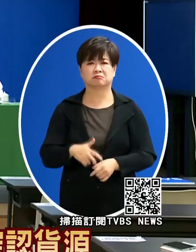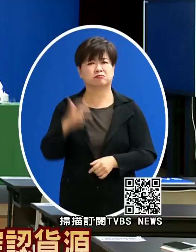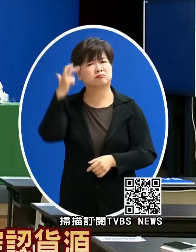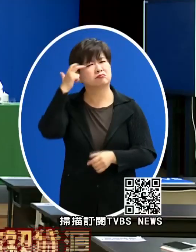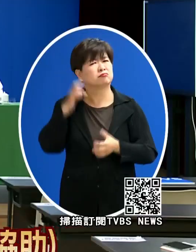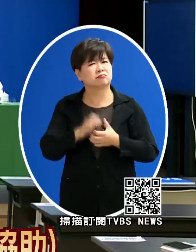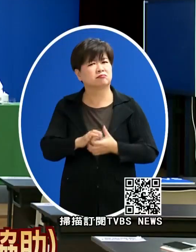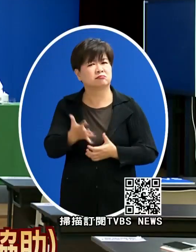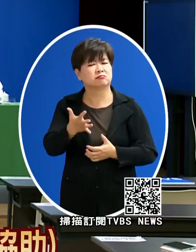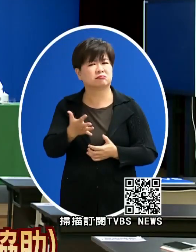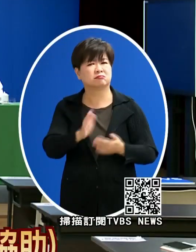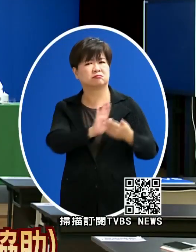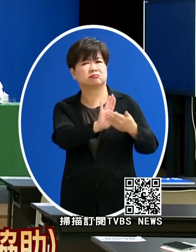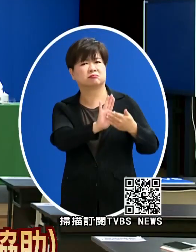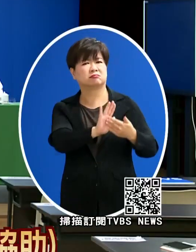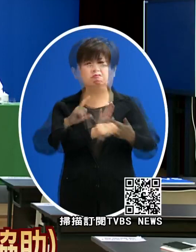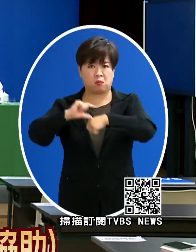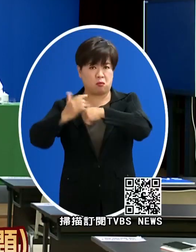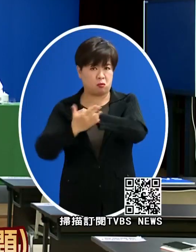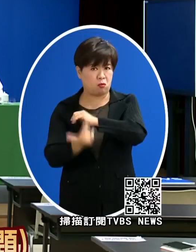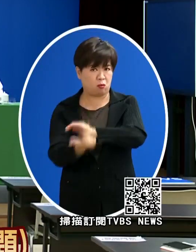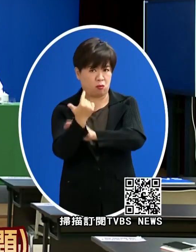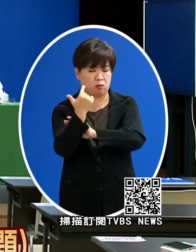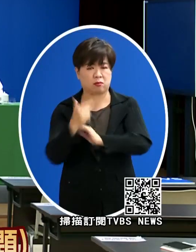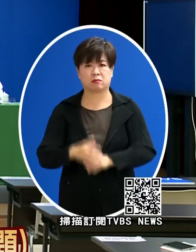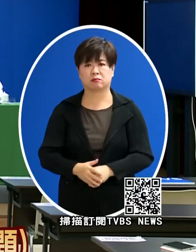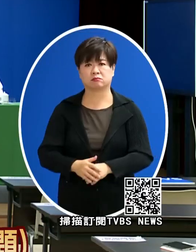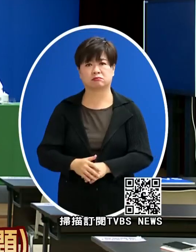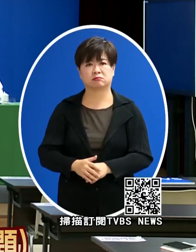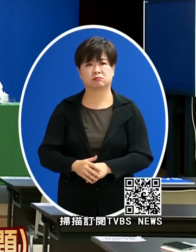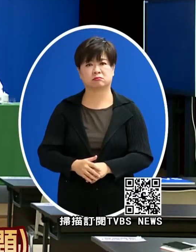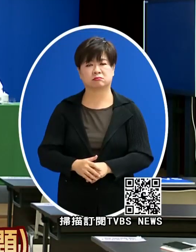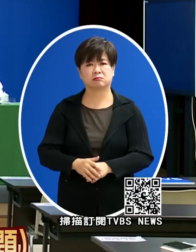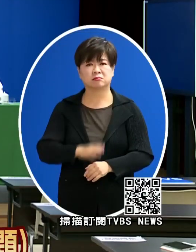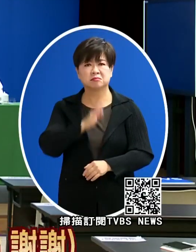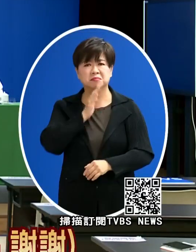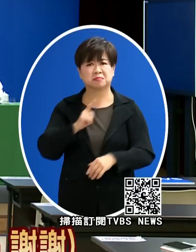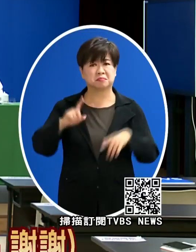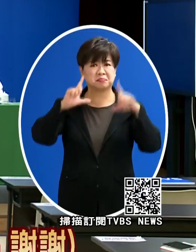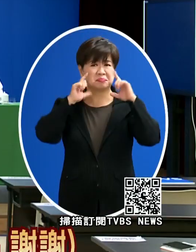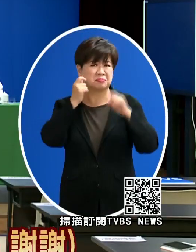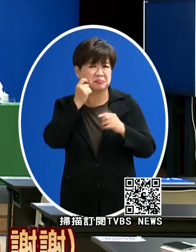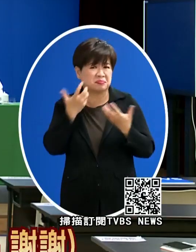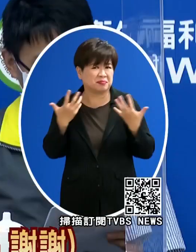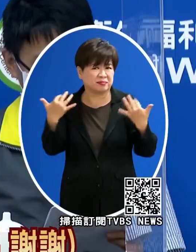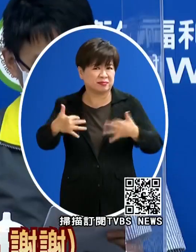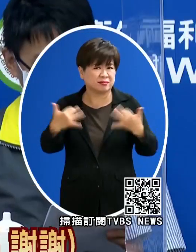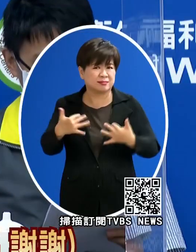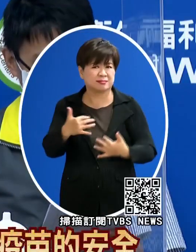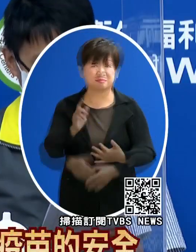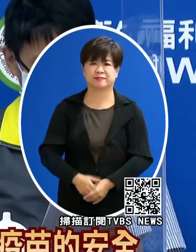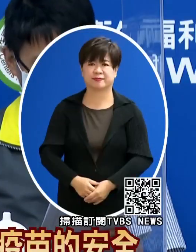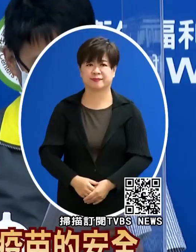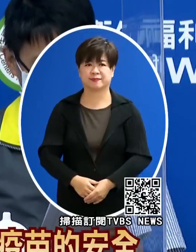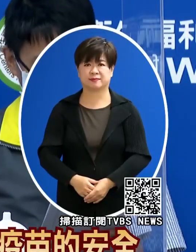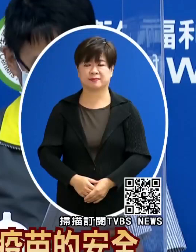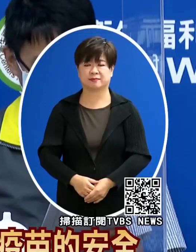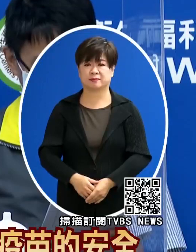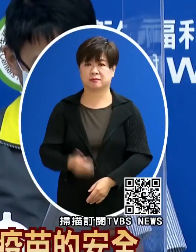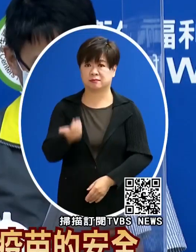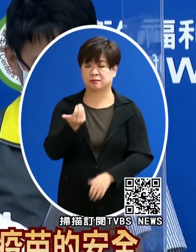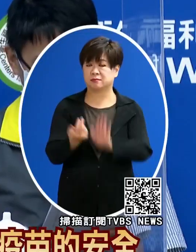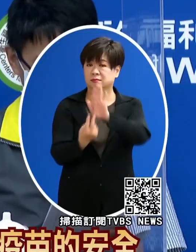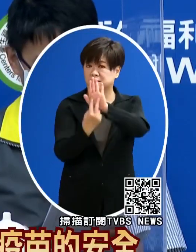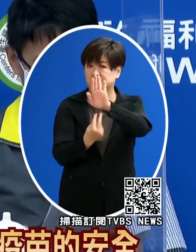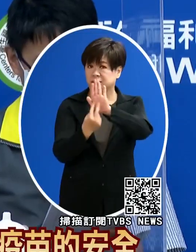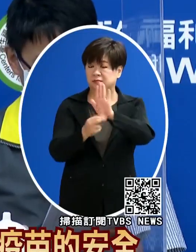货源。 不接受第三方来协助，是因为考量这个面子的问题，还是有其他的因素吗？谢谢。 我刚才讲考